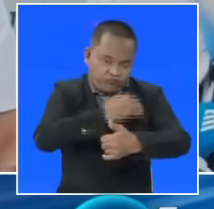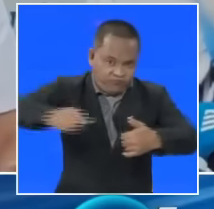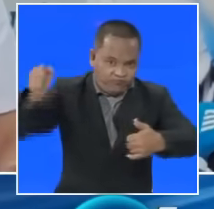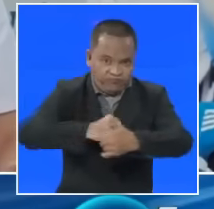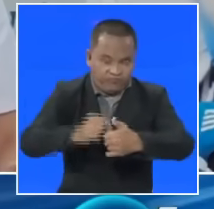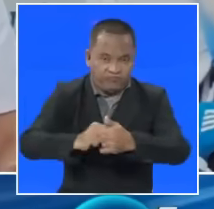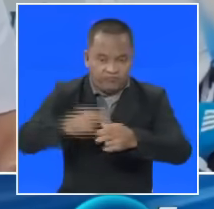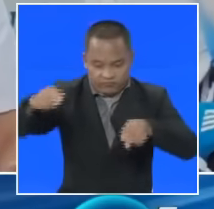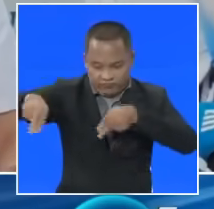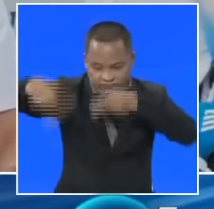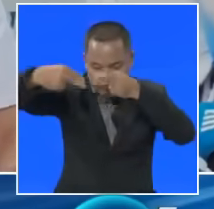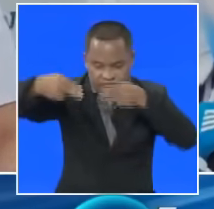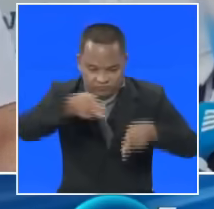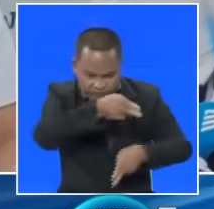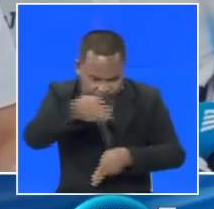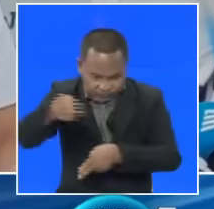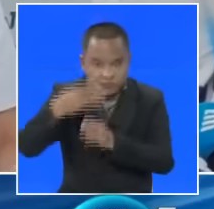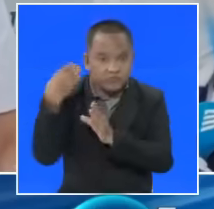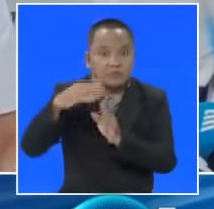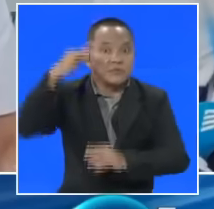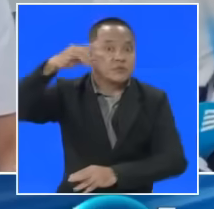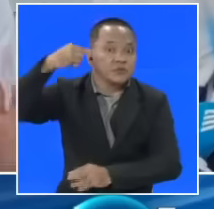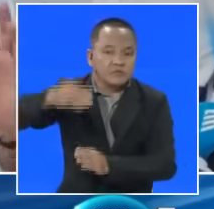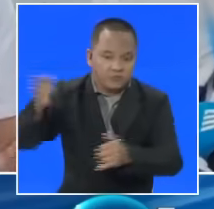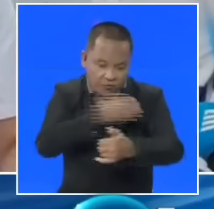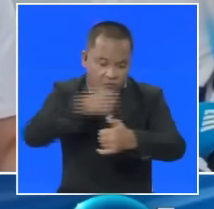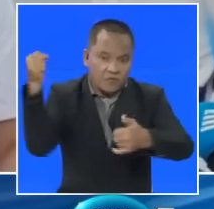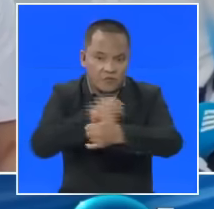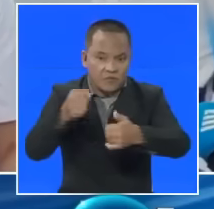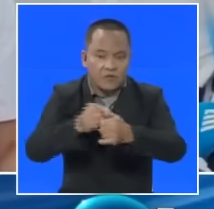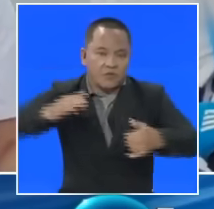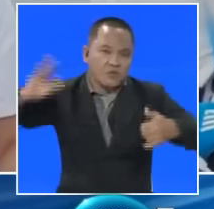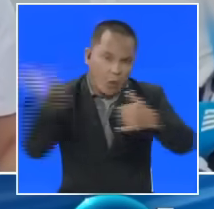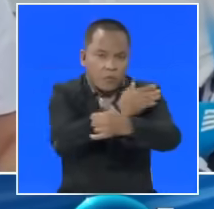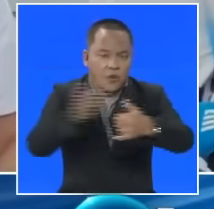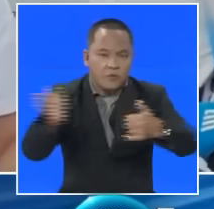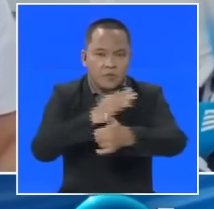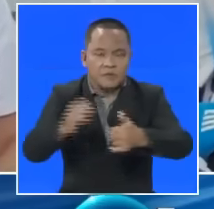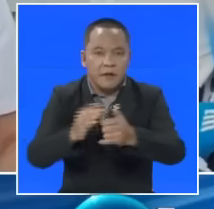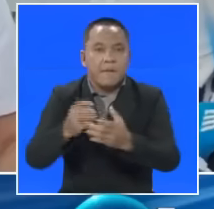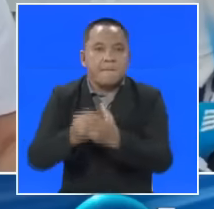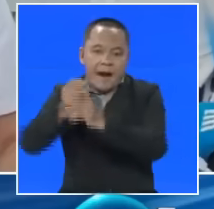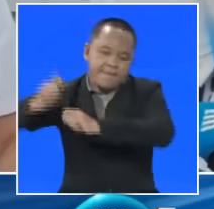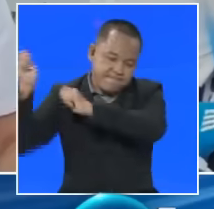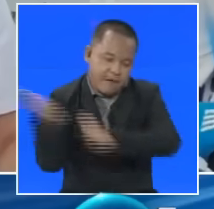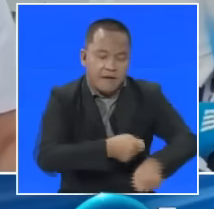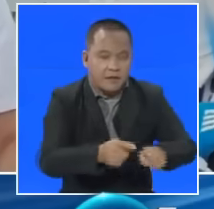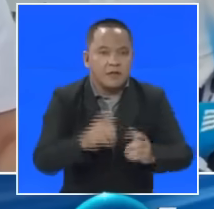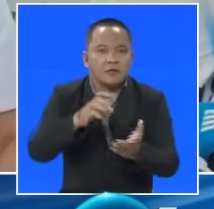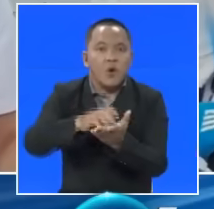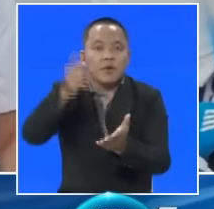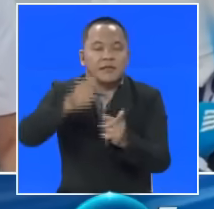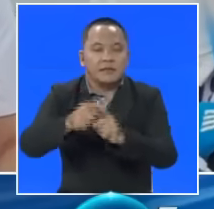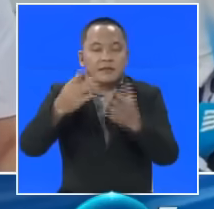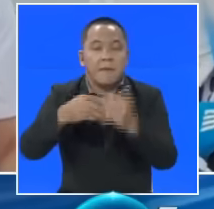แล้วก็เปิดกล้องถ่ายคลิปเนี่ยส่งให้กับพี่สาวได้เห็นทั้งการตบหน้าแล้วก็ใช้ไม้ฟาดที่หน้าแต่โชคดีนะ